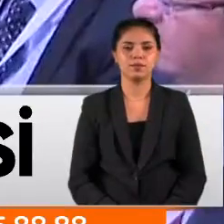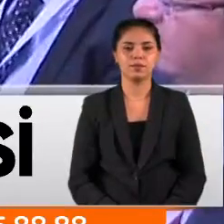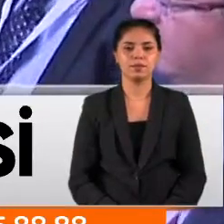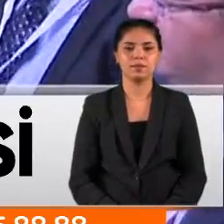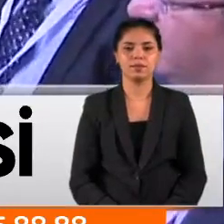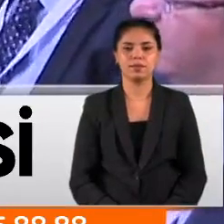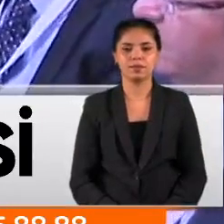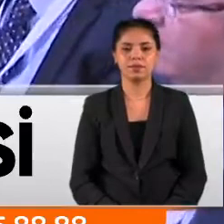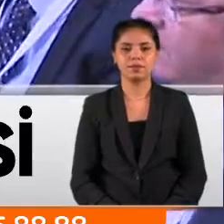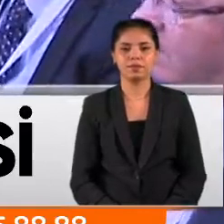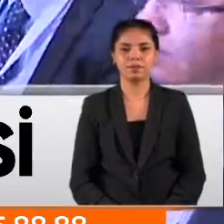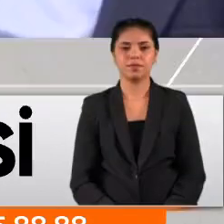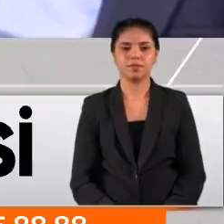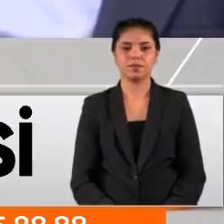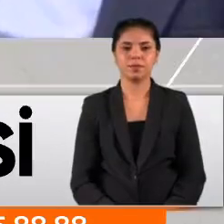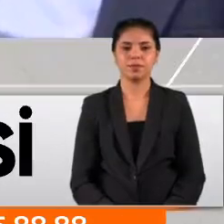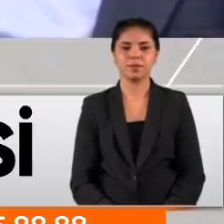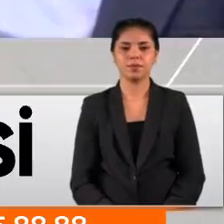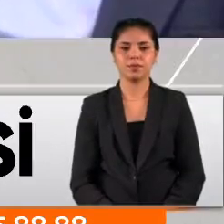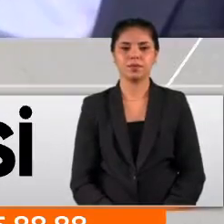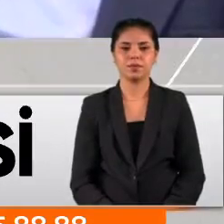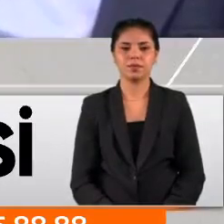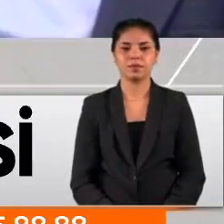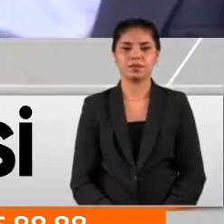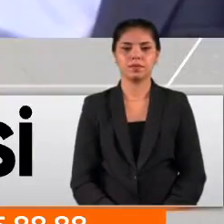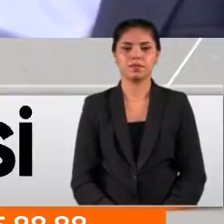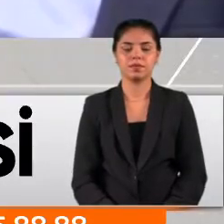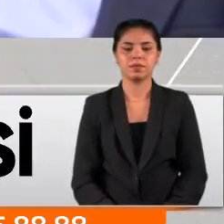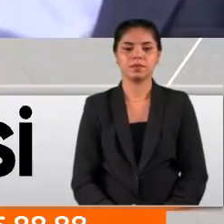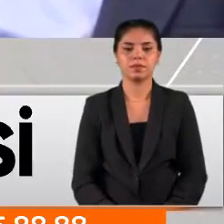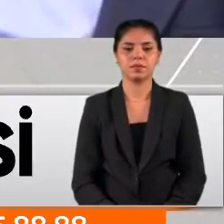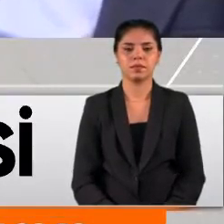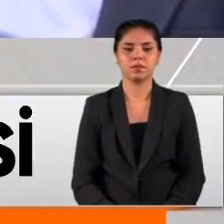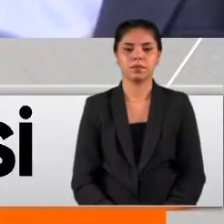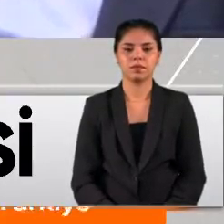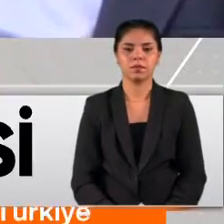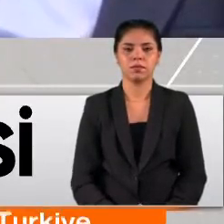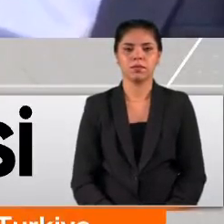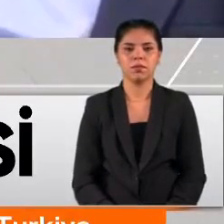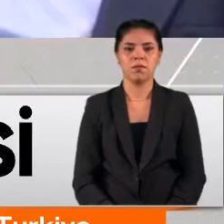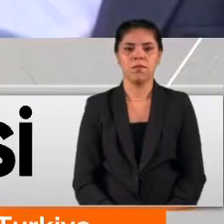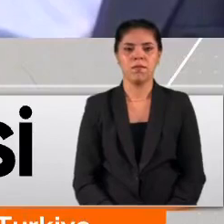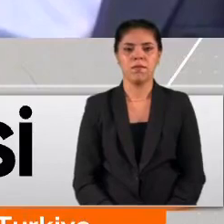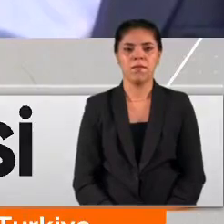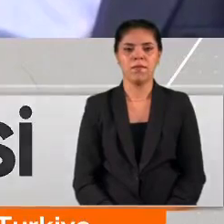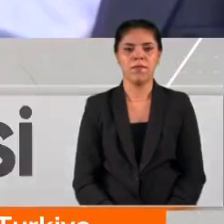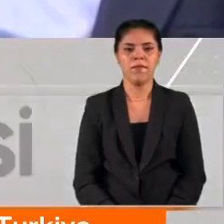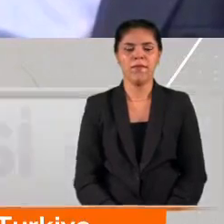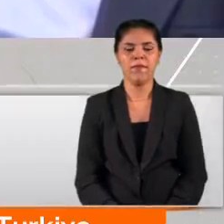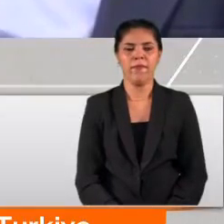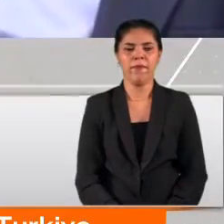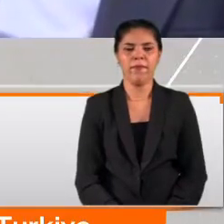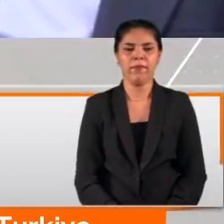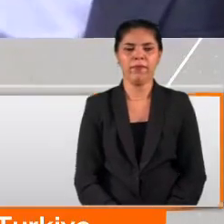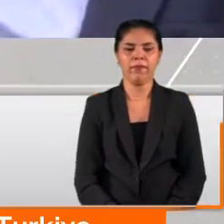Eğer Erdoğan Toprak'la Beşiktaş Belediye Başkanı Rıza Akpolat Özgür Çelik'ten desteğini